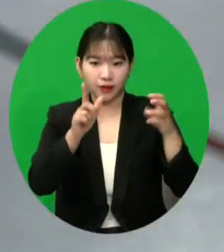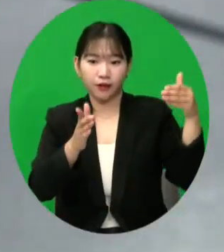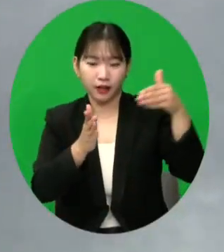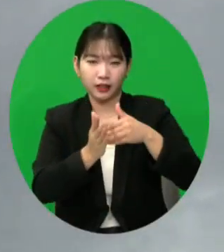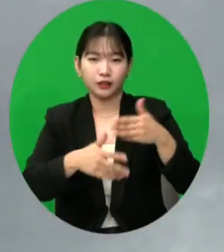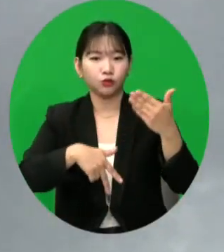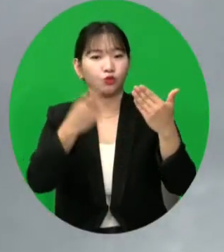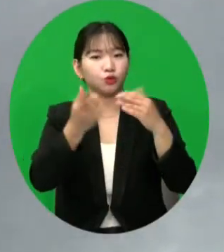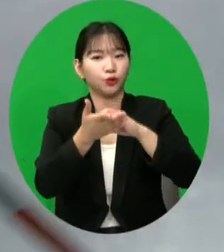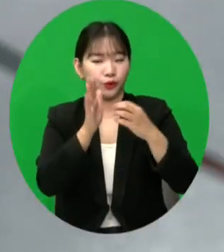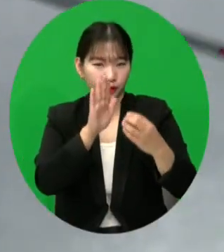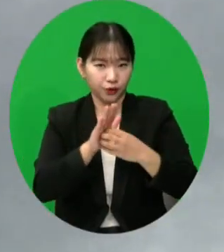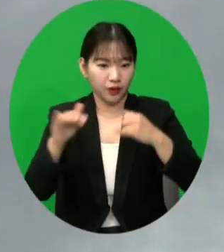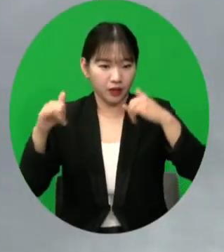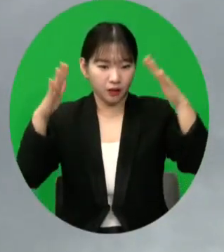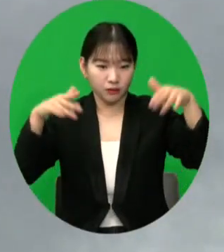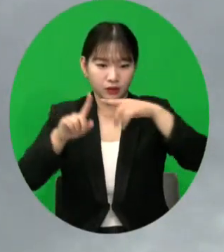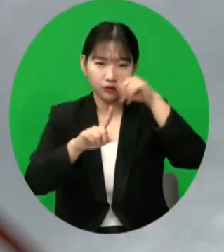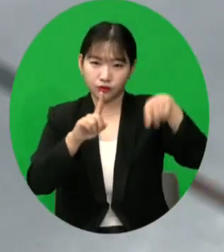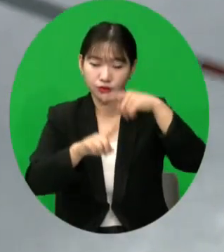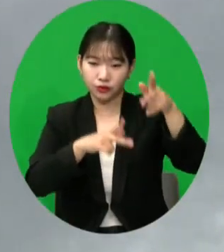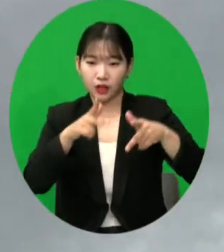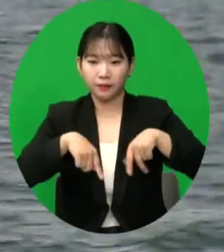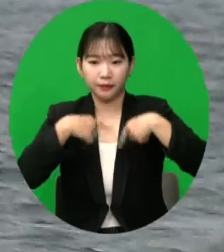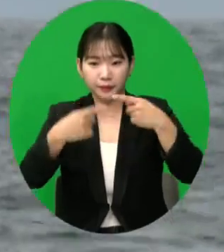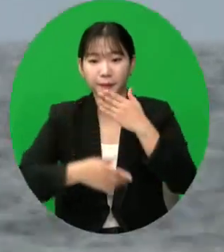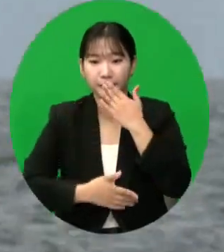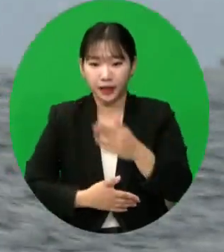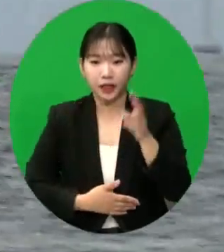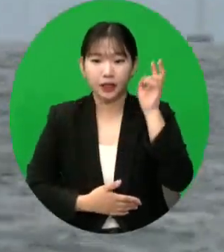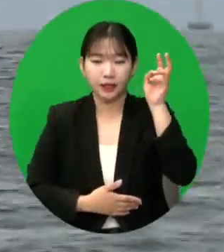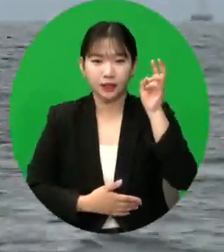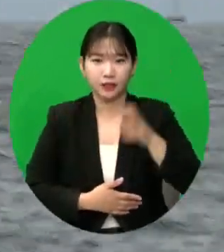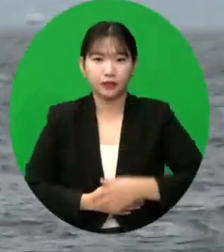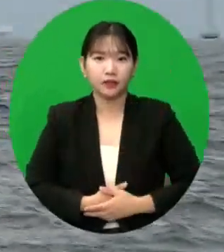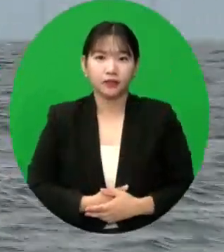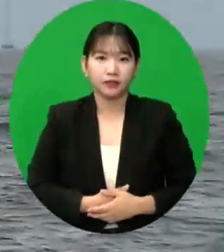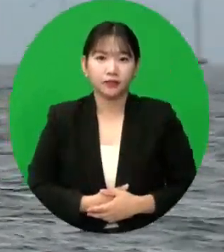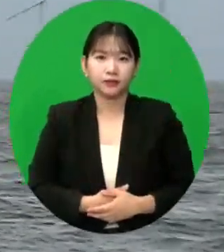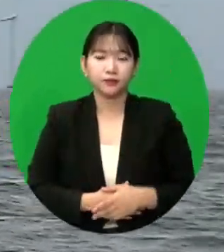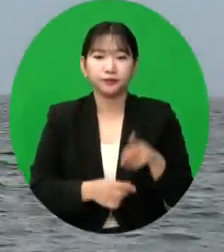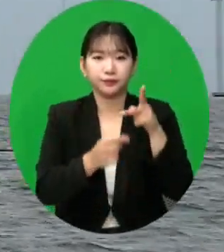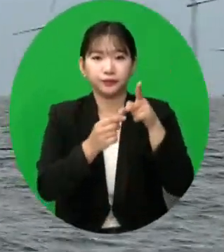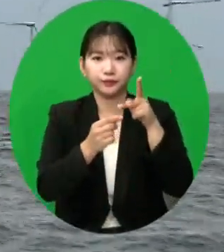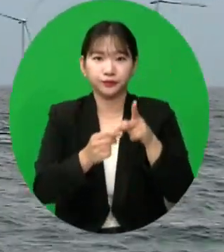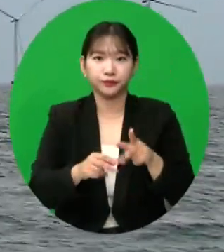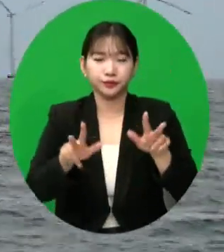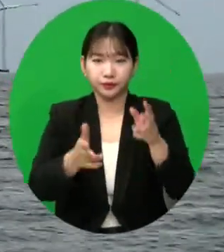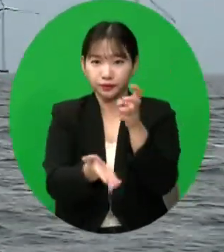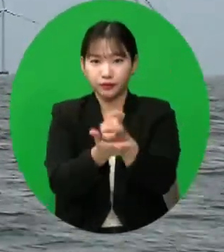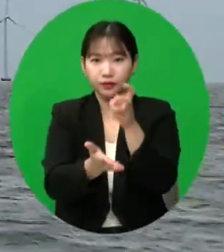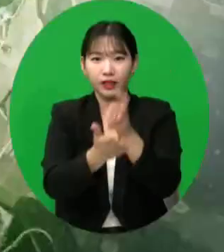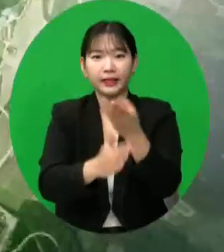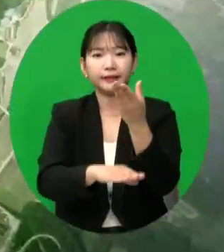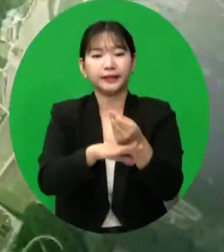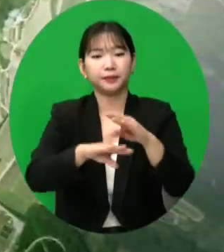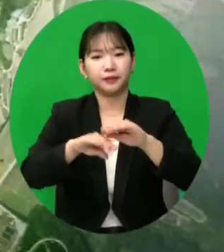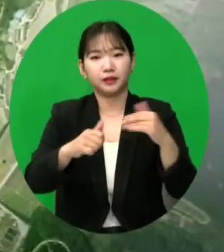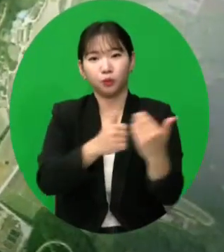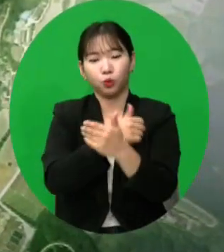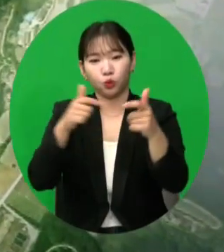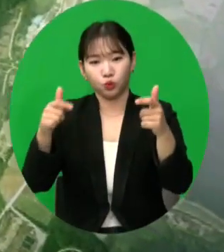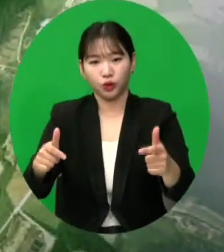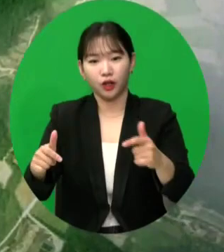2030년까지 약 9조 원 규모의 해상풍력 사업에 참여할 수 있을 것으로 보입니다. 두 번째로는 현행법상 습지보호구역에